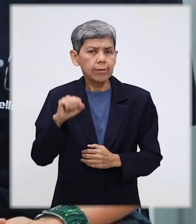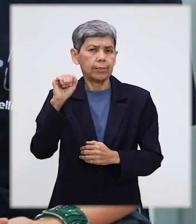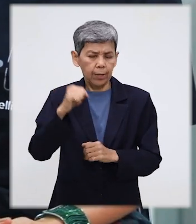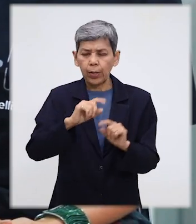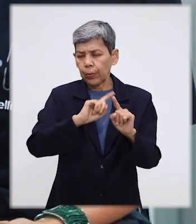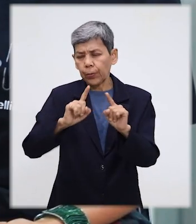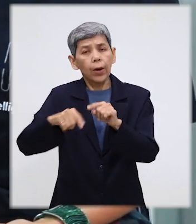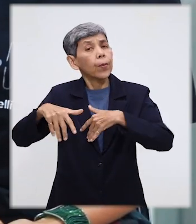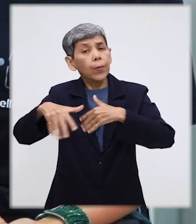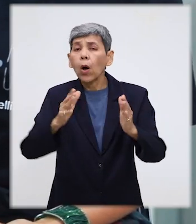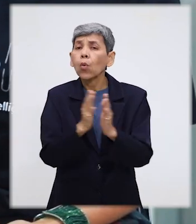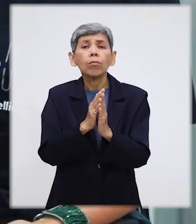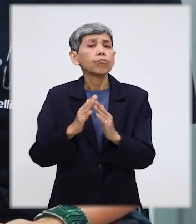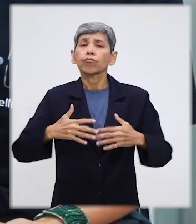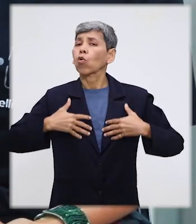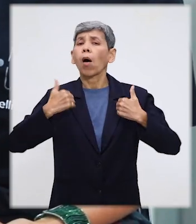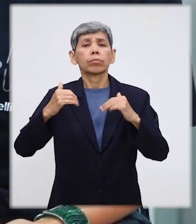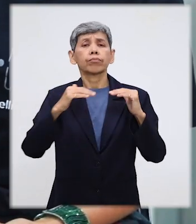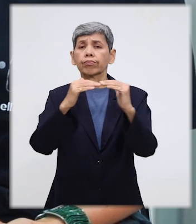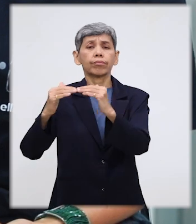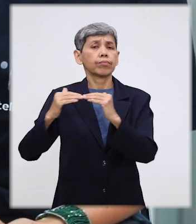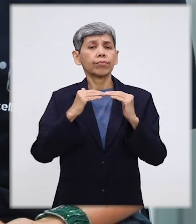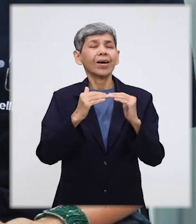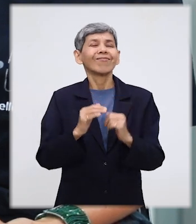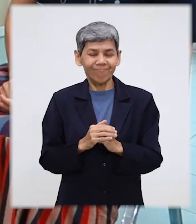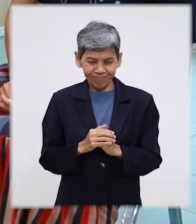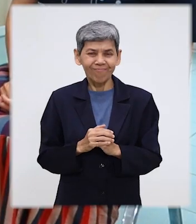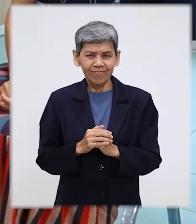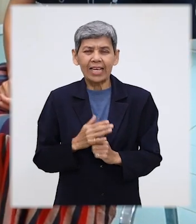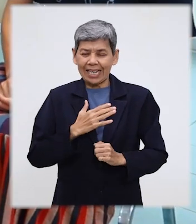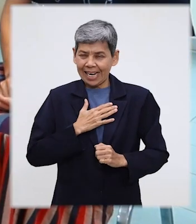มีความหลากหลายในสังคมแล้วก็อยู่ร่วมกันอย่างมีความสุข ใช่ค่ะถูกต้องเลยค่ะ